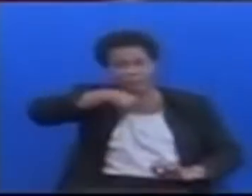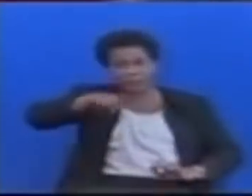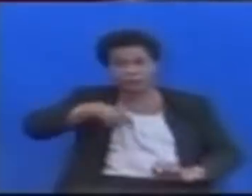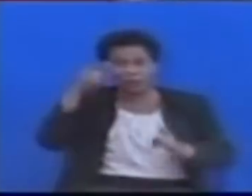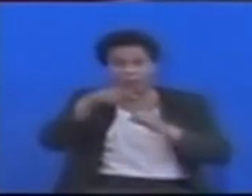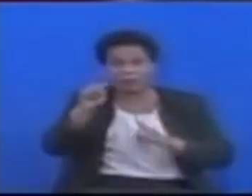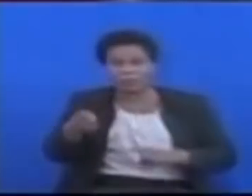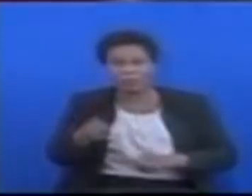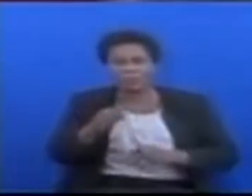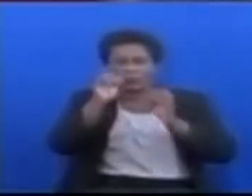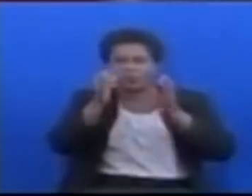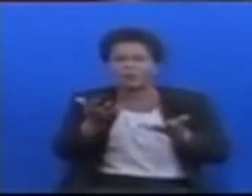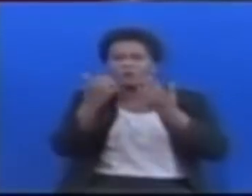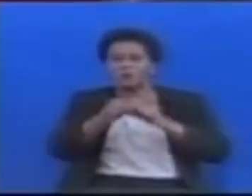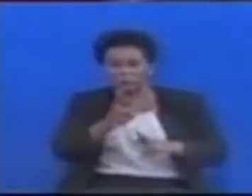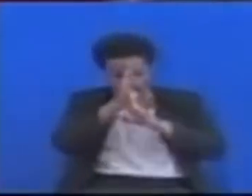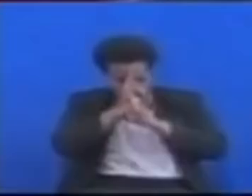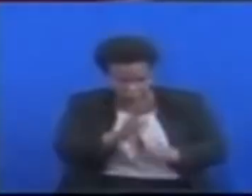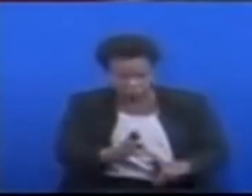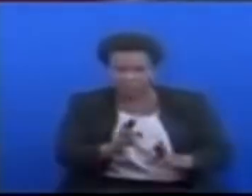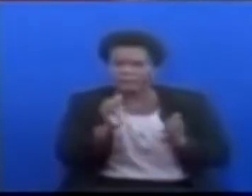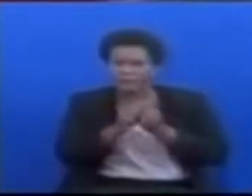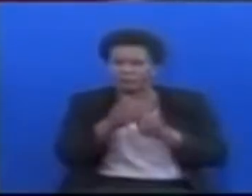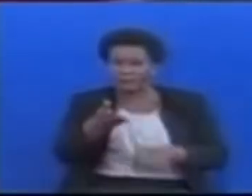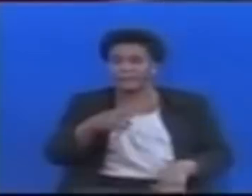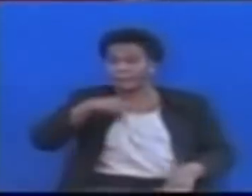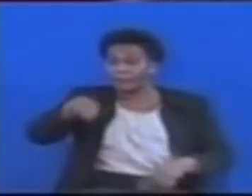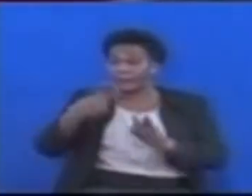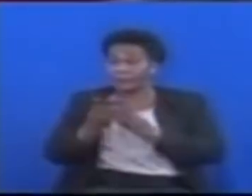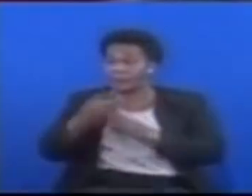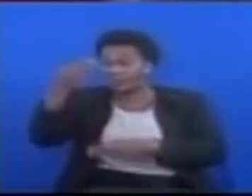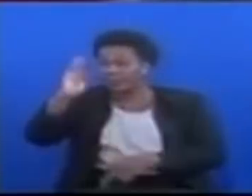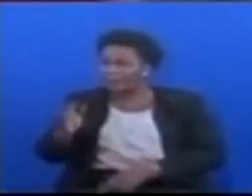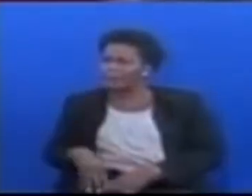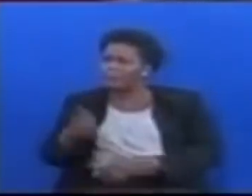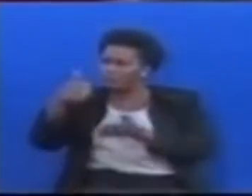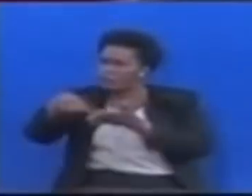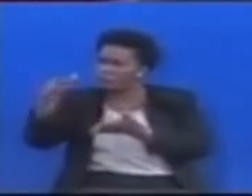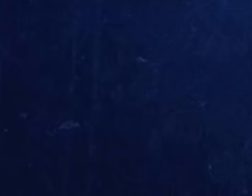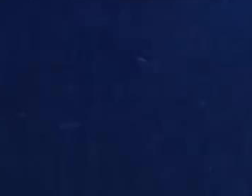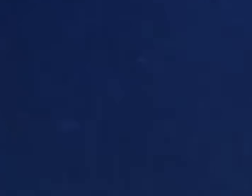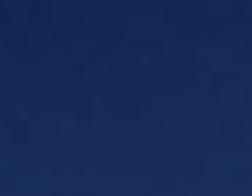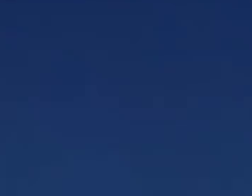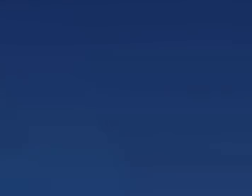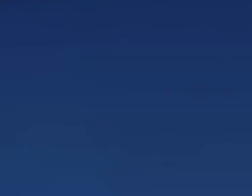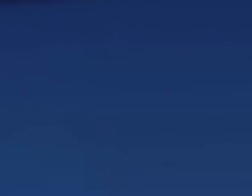kuzingatia misingi hii, kwa sababu sisi kama serikali tunagaramia vifaa na vifaa hivi tunavyo katika bwara yetu ya madawa.